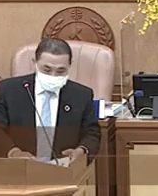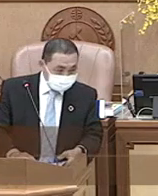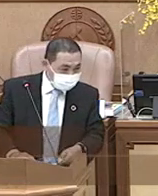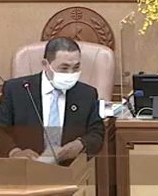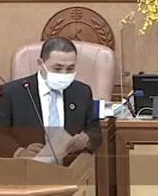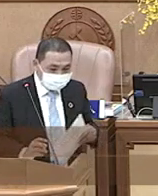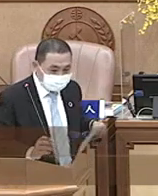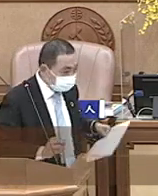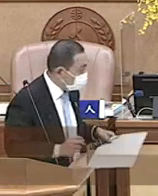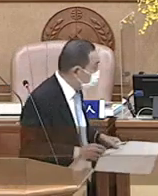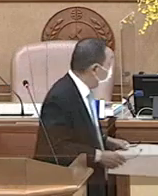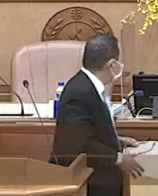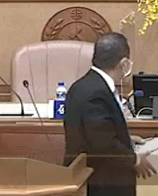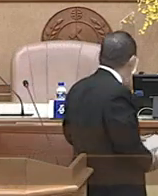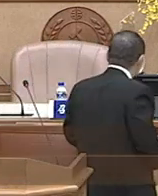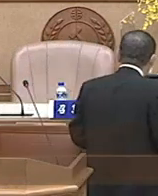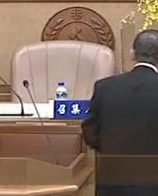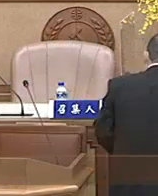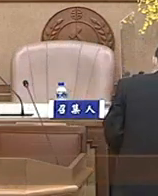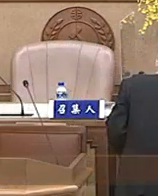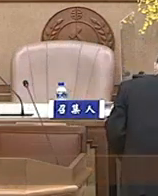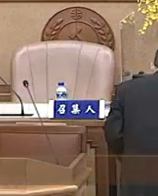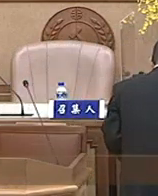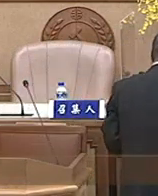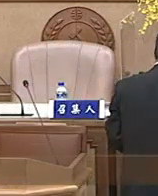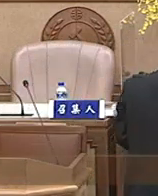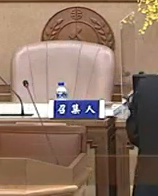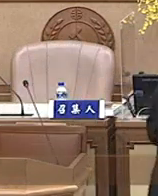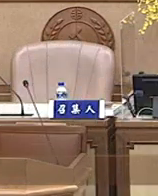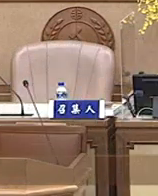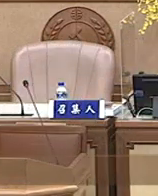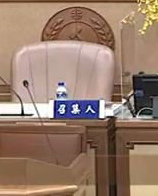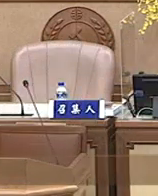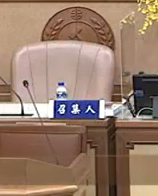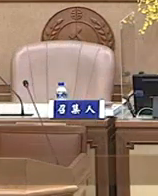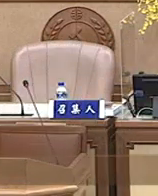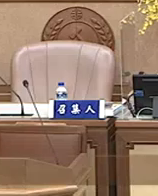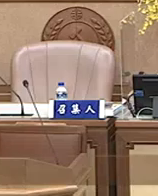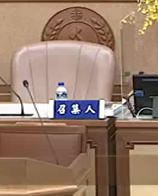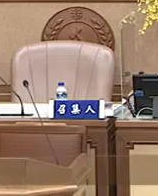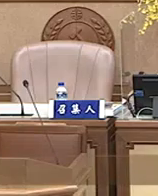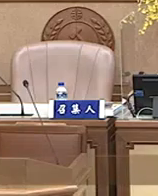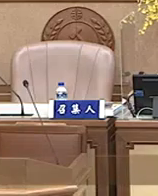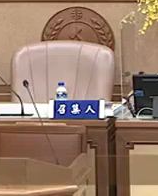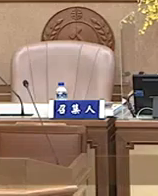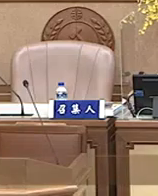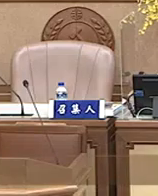请回，我们今天上午时间也到，我们休息至下午2点再准时开会，谢谢各位同仁，谢谢，谢谢。